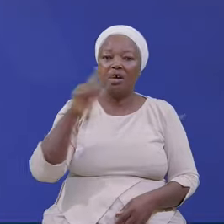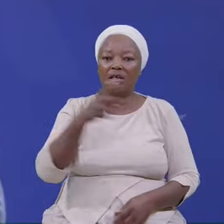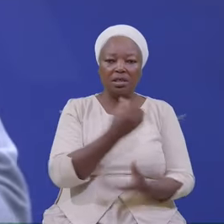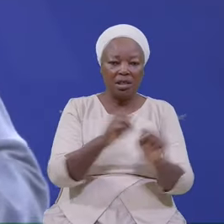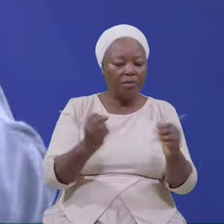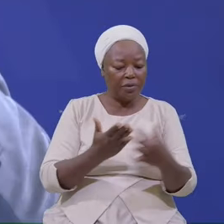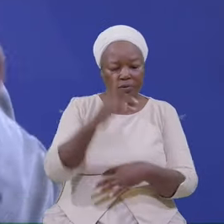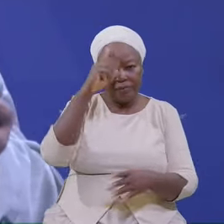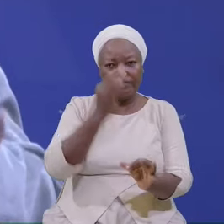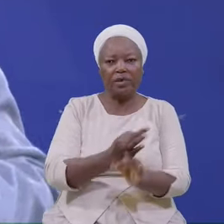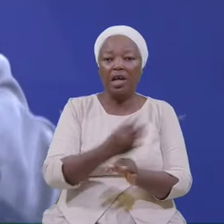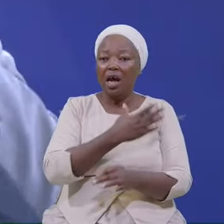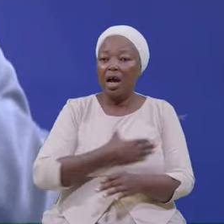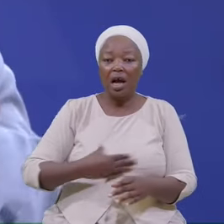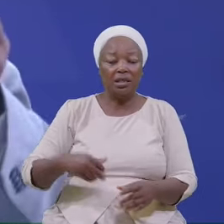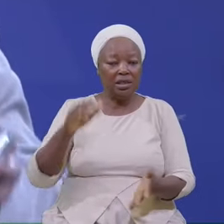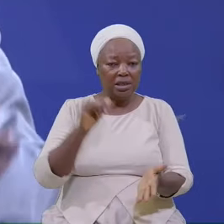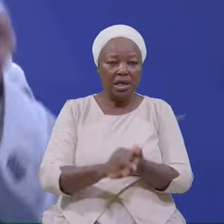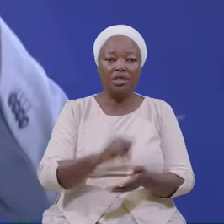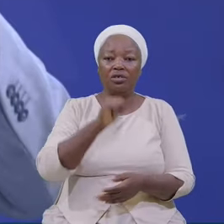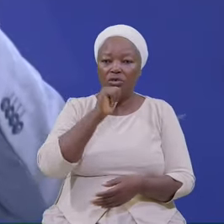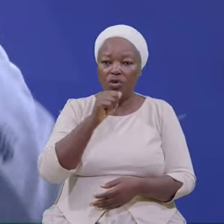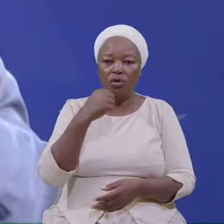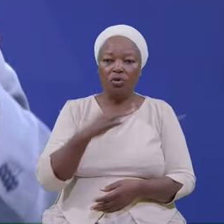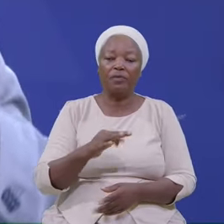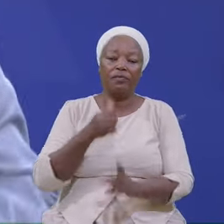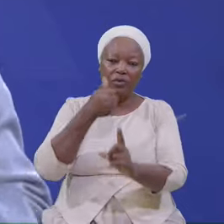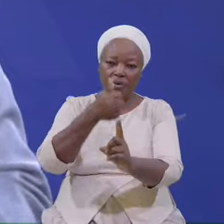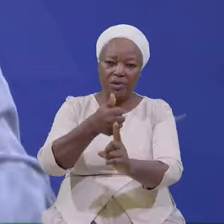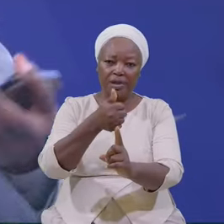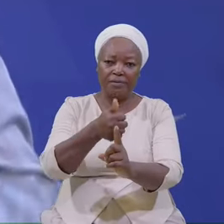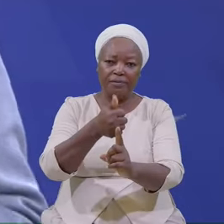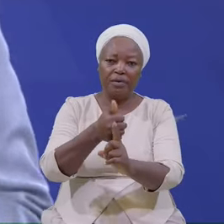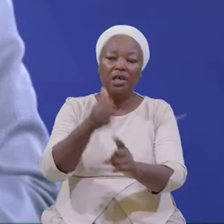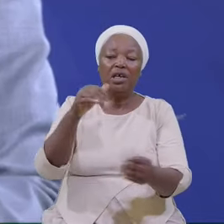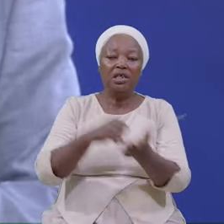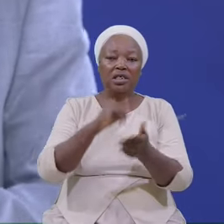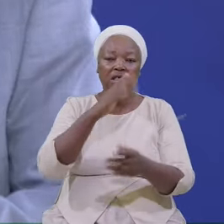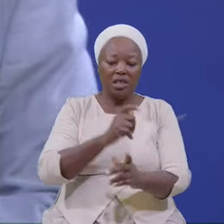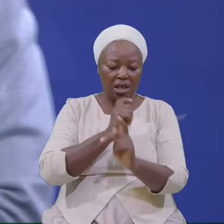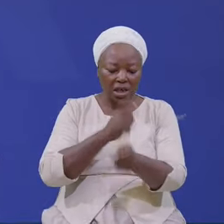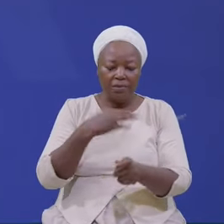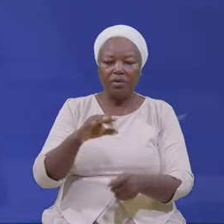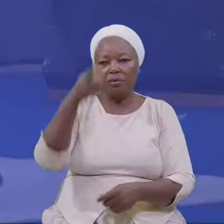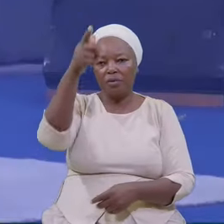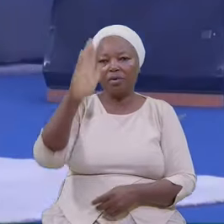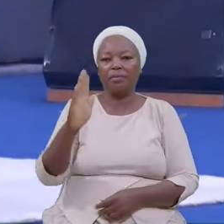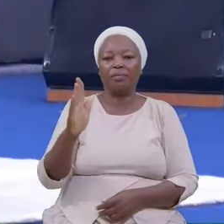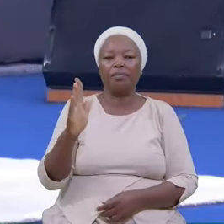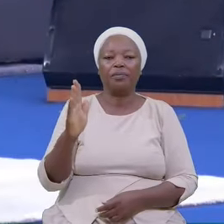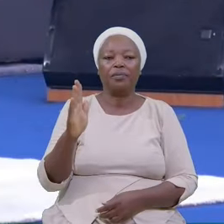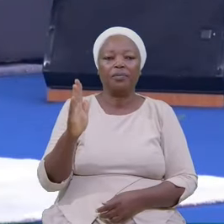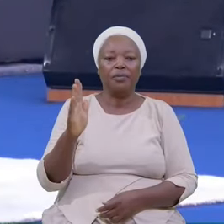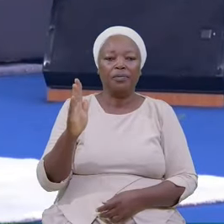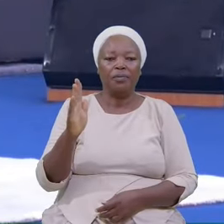Through faith, and that not of yourselves, it is the gift of God. Car c'est par la foi que